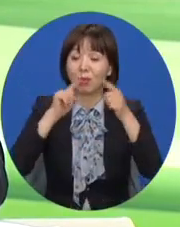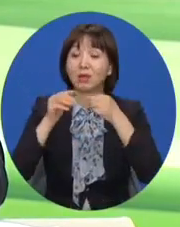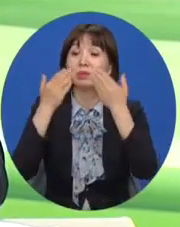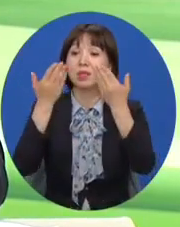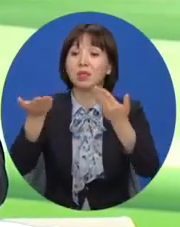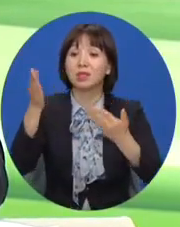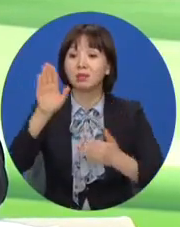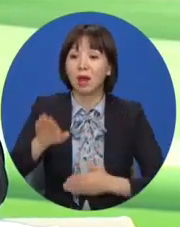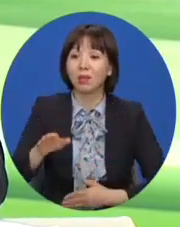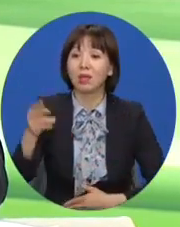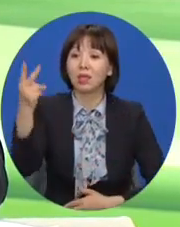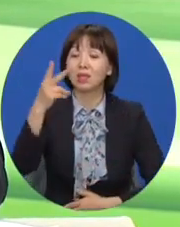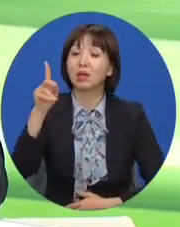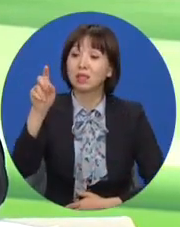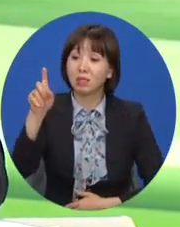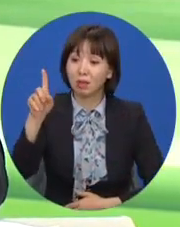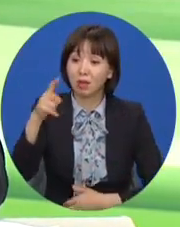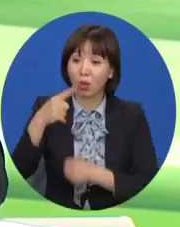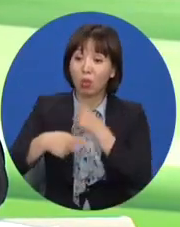말씀드리지만 2011년도에